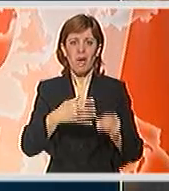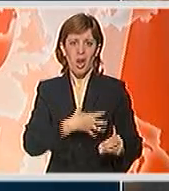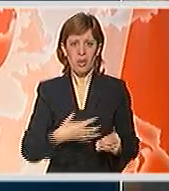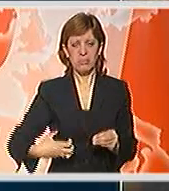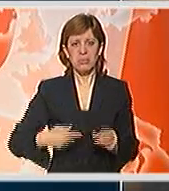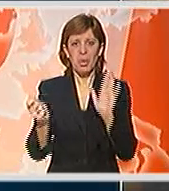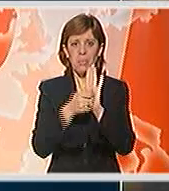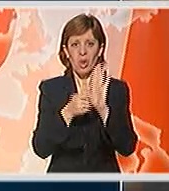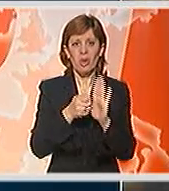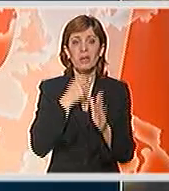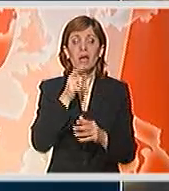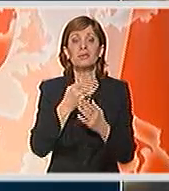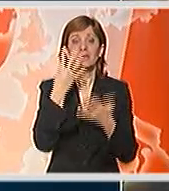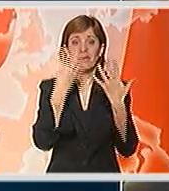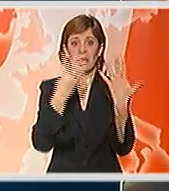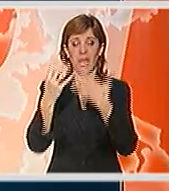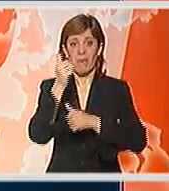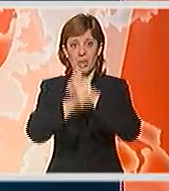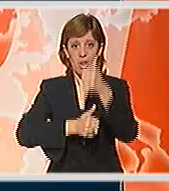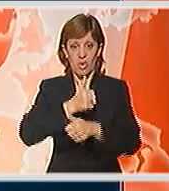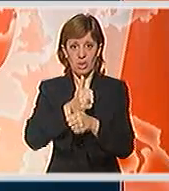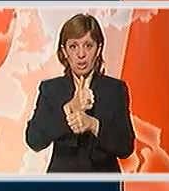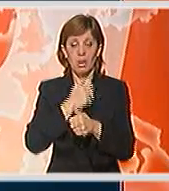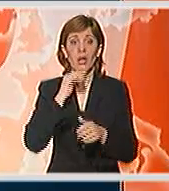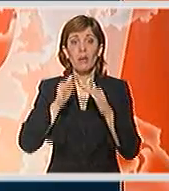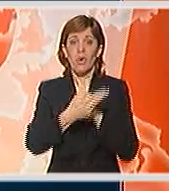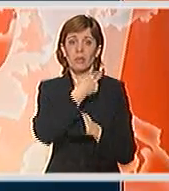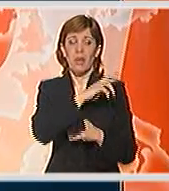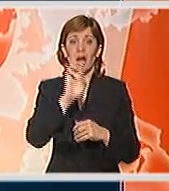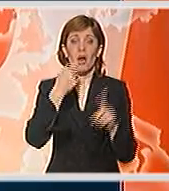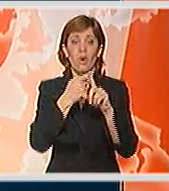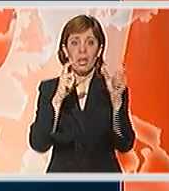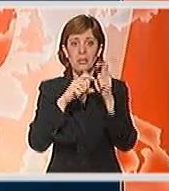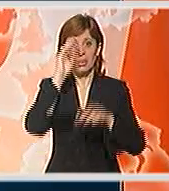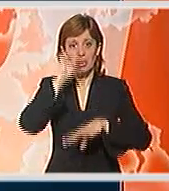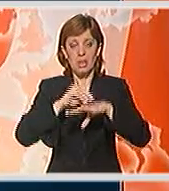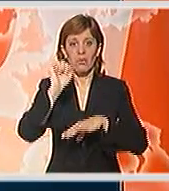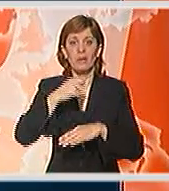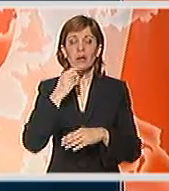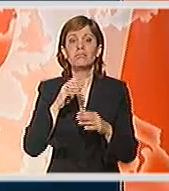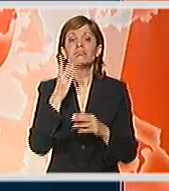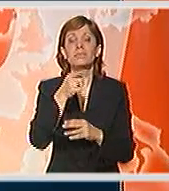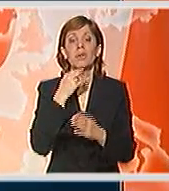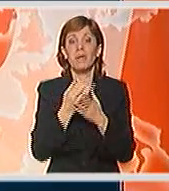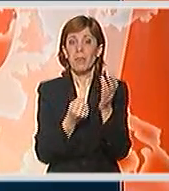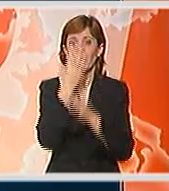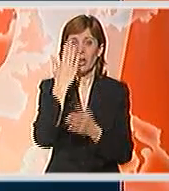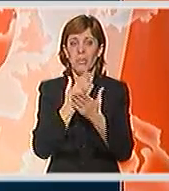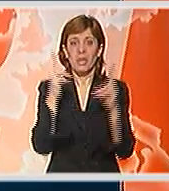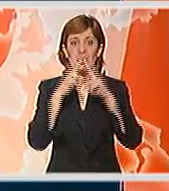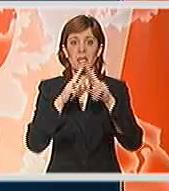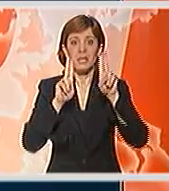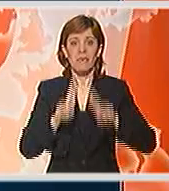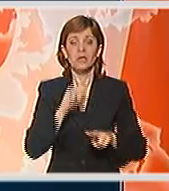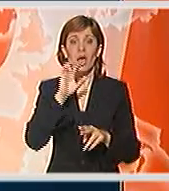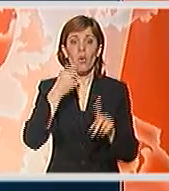Srba tokom rata 99. godine. Portparol Euleksa, Kristof Lanfalusi, izjavio je da će se Marti u Prištini sastati sa